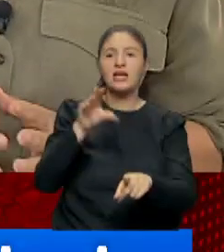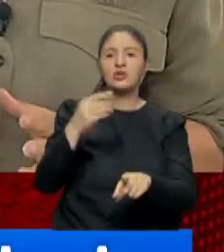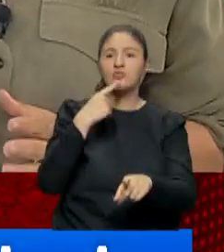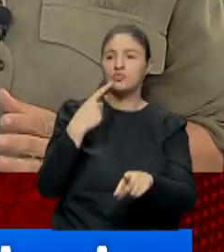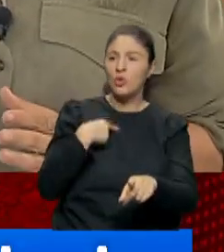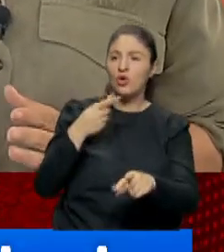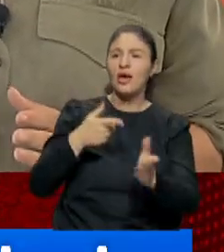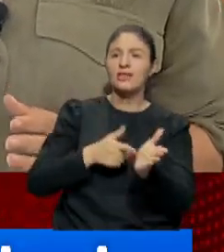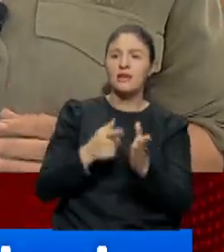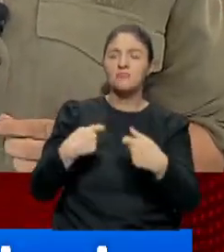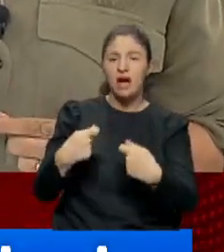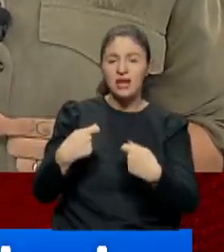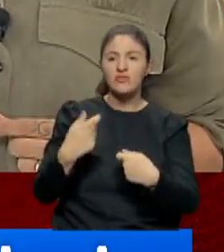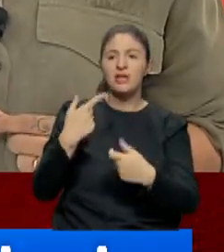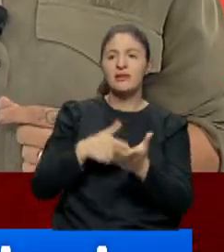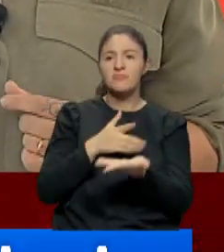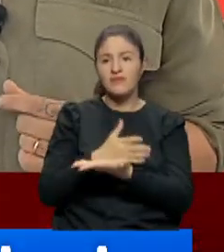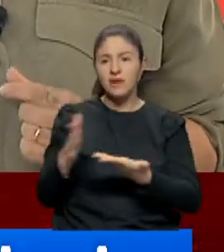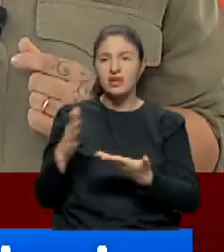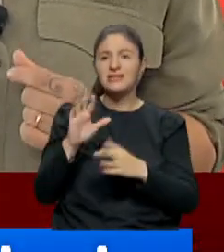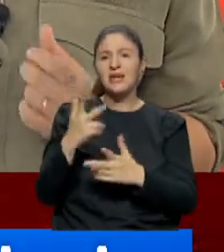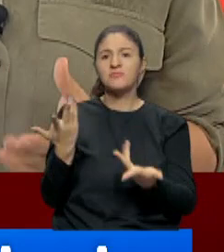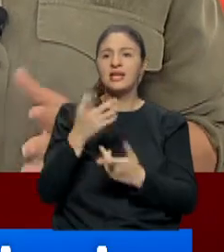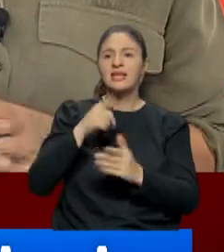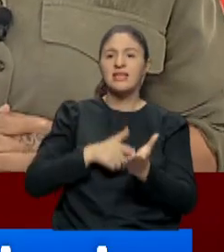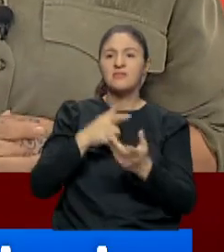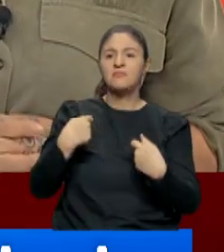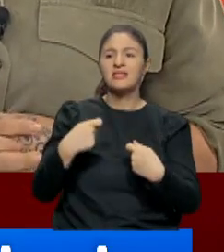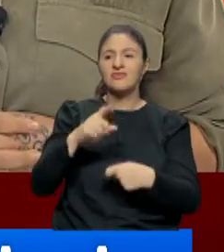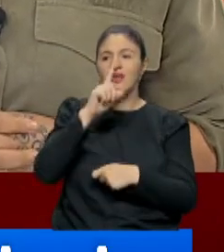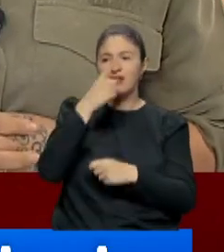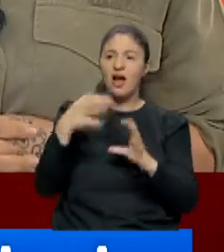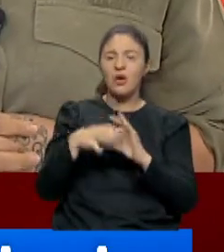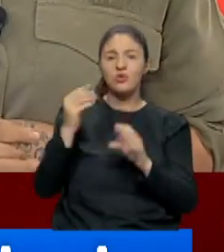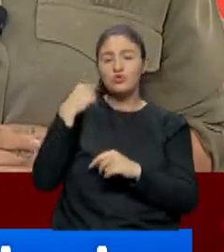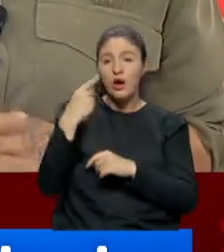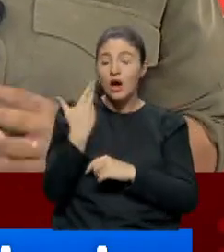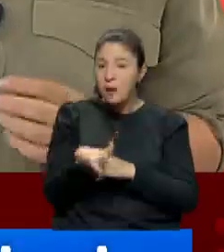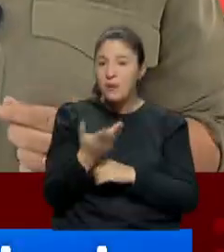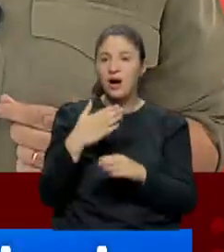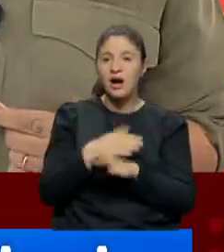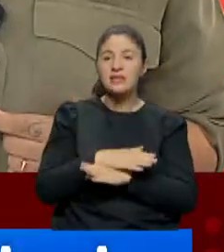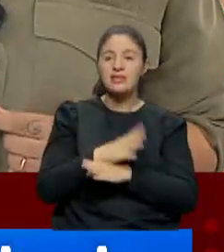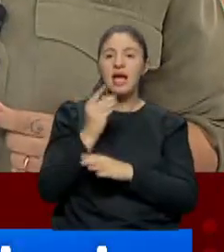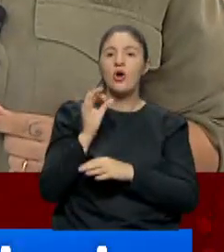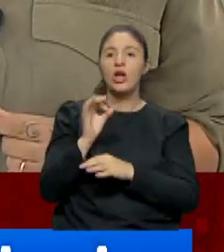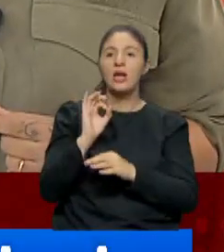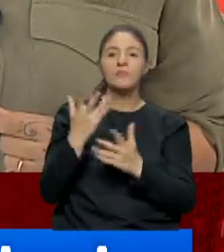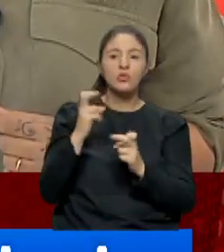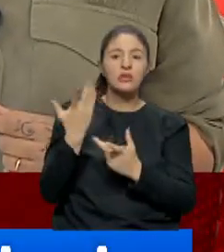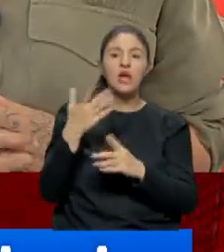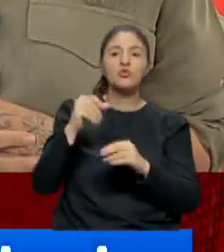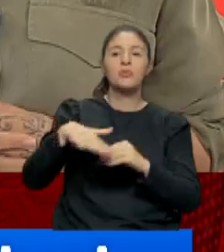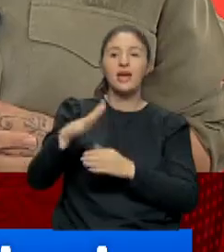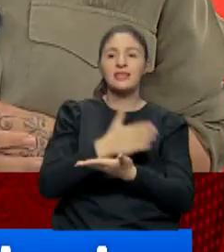herkesin söyle tarım vardı maliyetleri tarımı sürdürülebilirliğine hangi sadece tarım maliyetleri ile alakalı olduğunu düşünüyoruz ama aslında en önemli konu